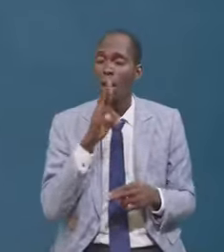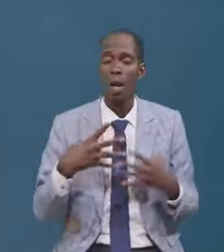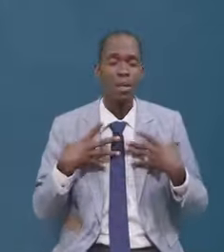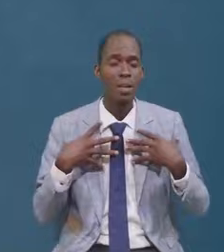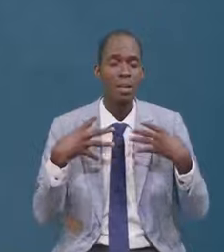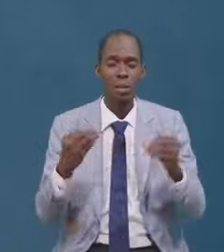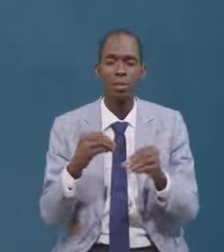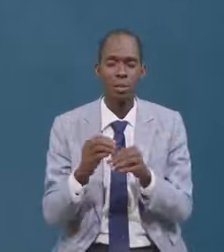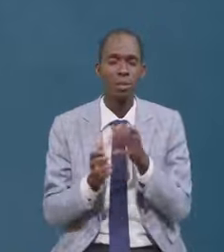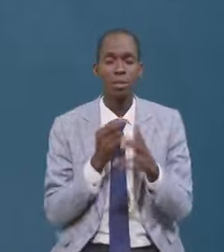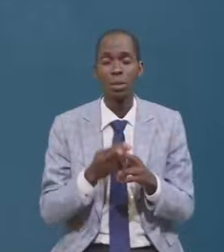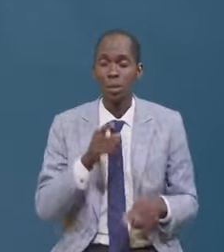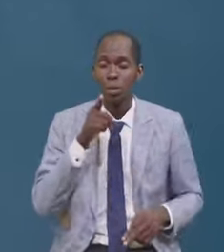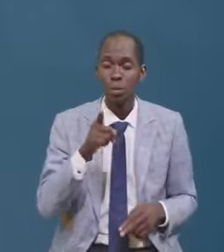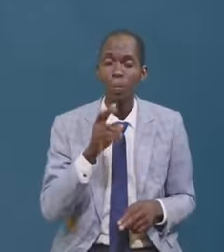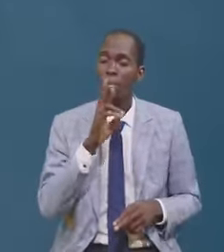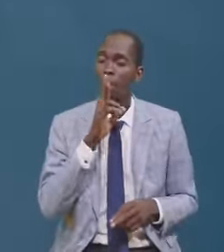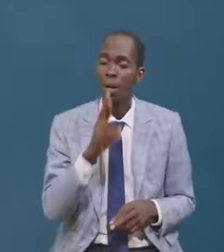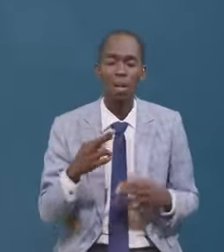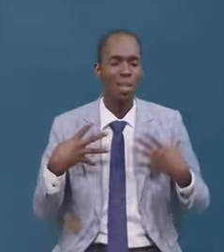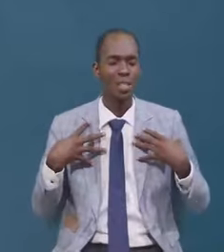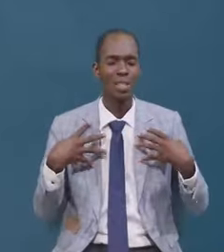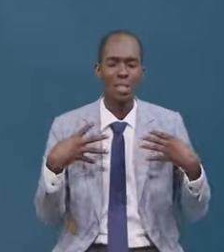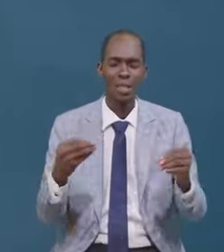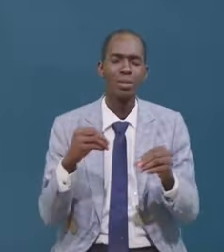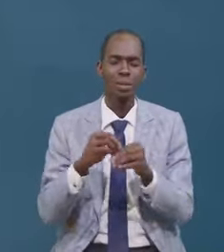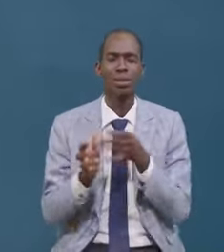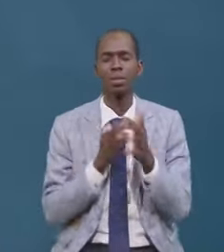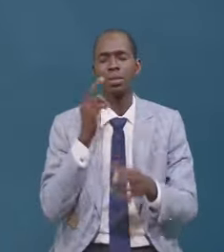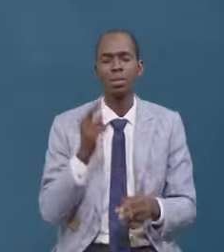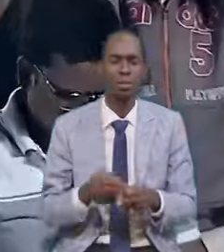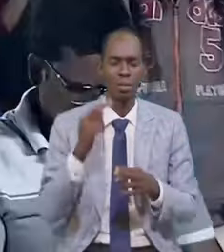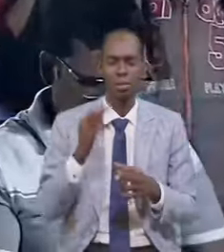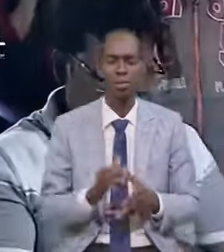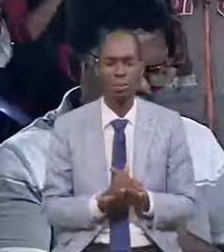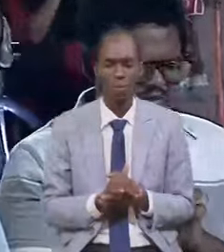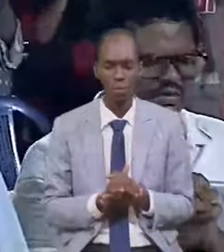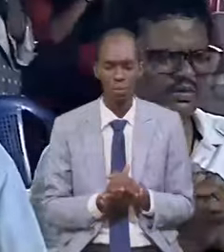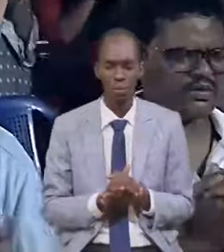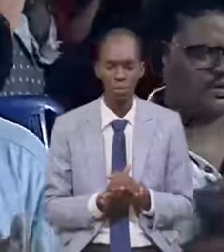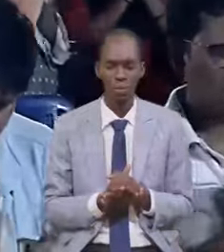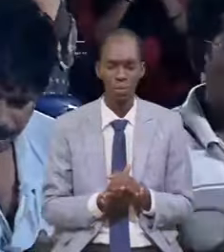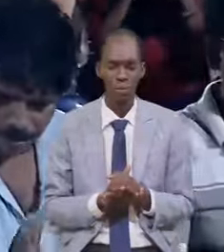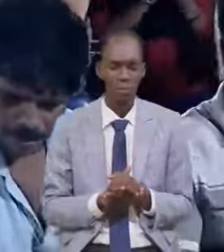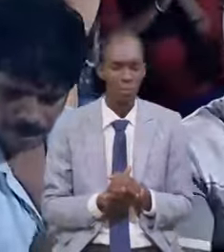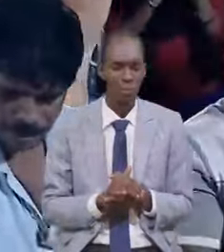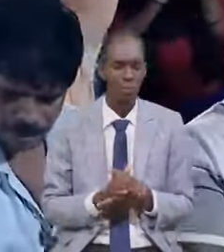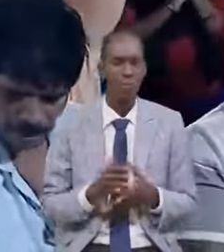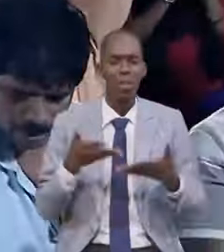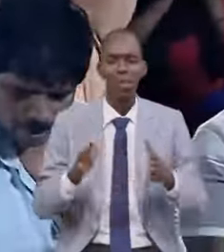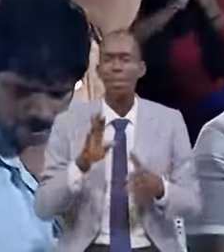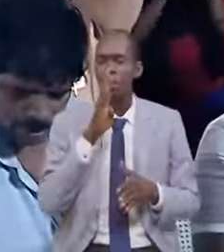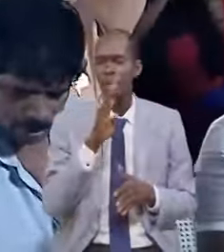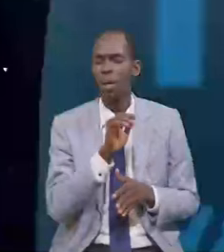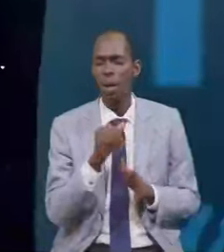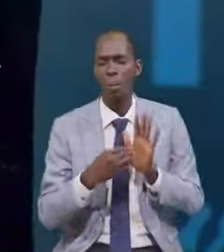నీవు స్వస్థపరచబడ్డావు. యు ఆర్ హీల్డ్. గట్టిగా చెప్పకూడదు, నీవు స్వస్థపరచబడ్డావు. మానిఫెస్టేషన్